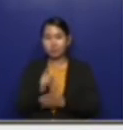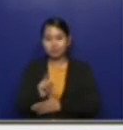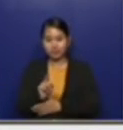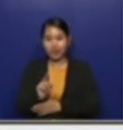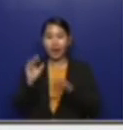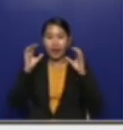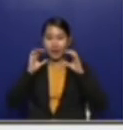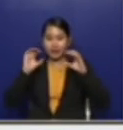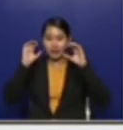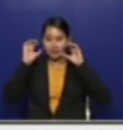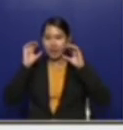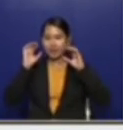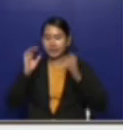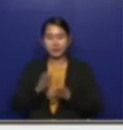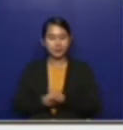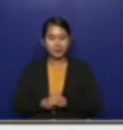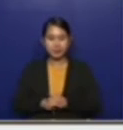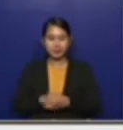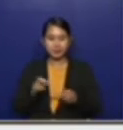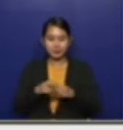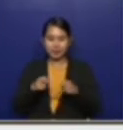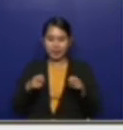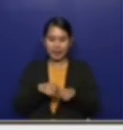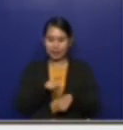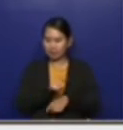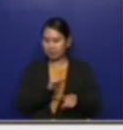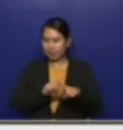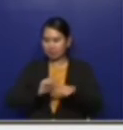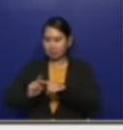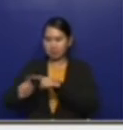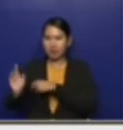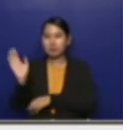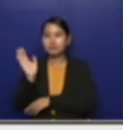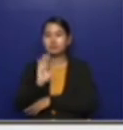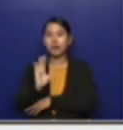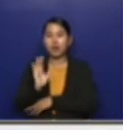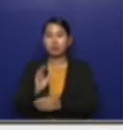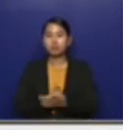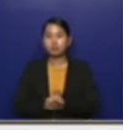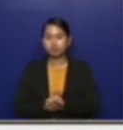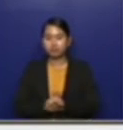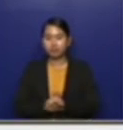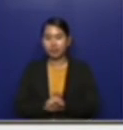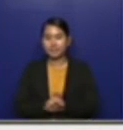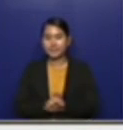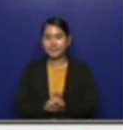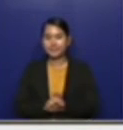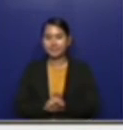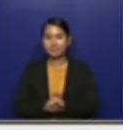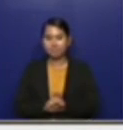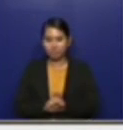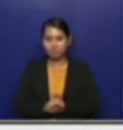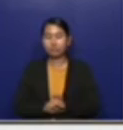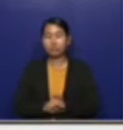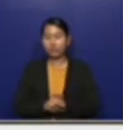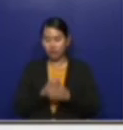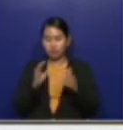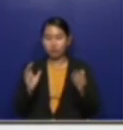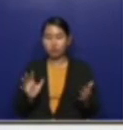ลไม่ควรที่จะมีศึกหลายด้านควรจะหันหน้ามาพูดจ